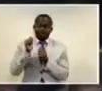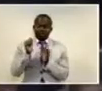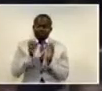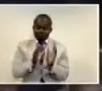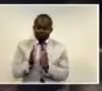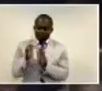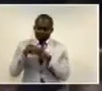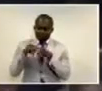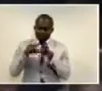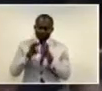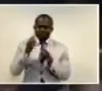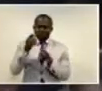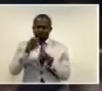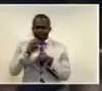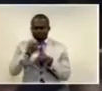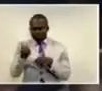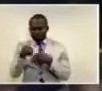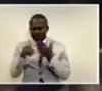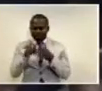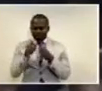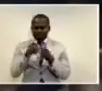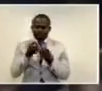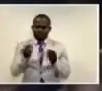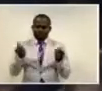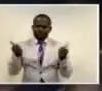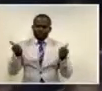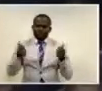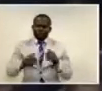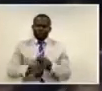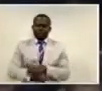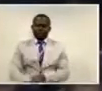kubitunganya ku buryo bumwe cyangwa ubundi